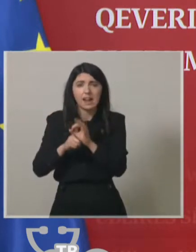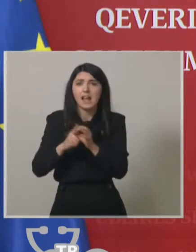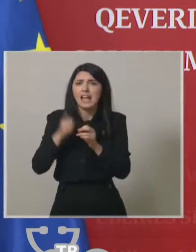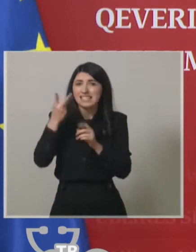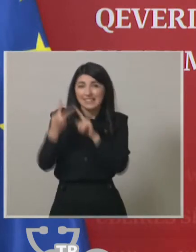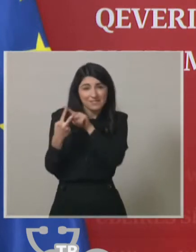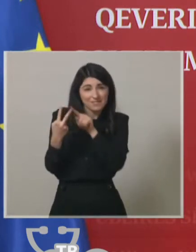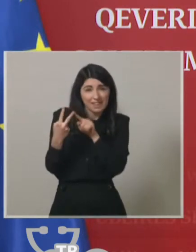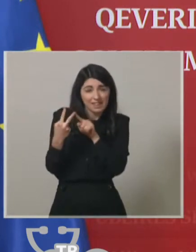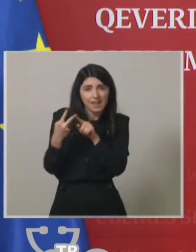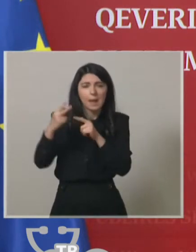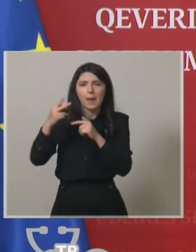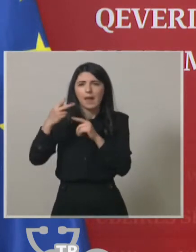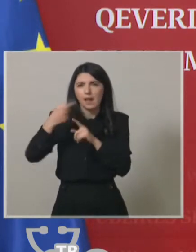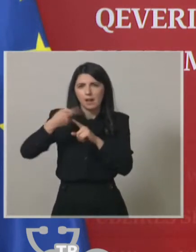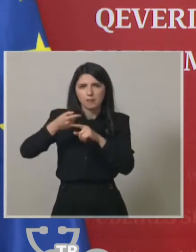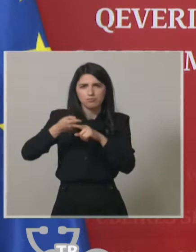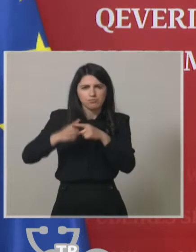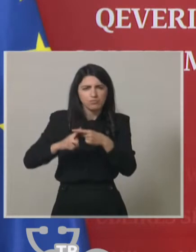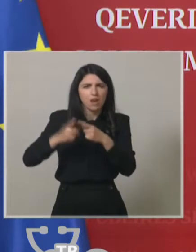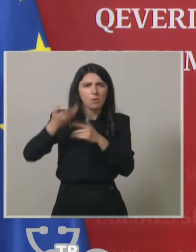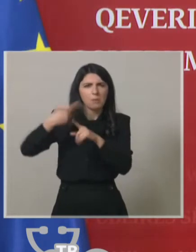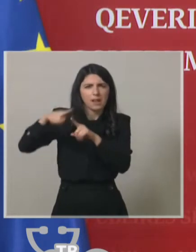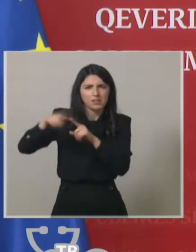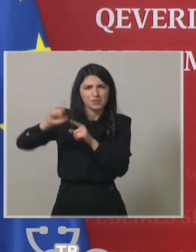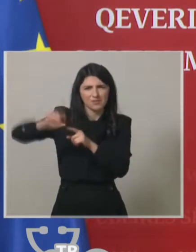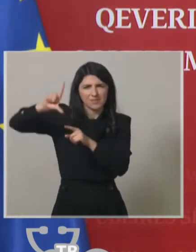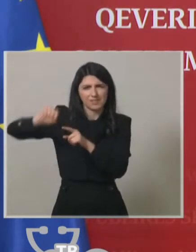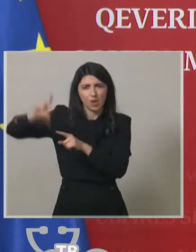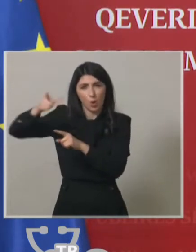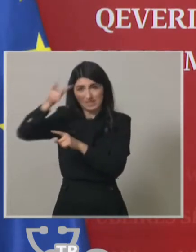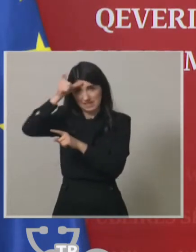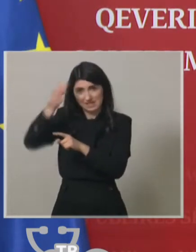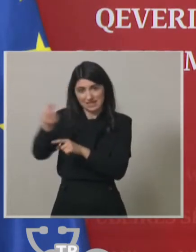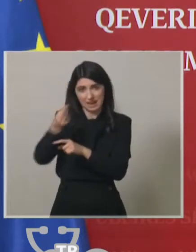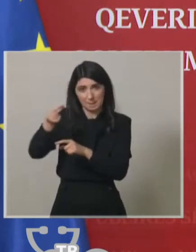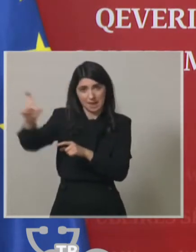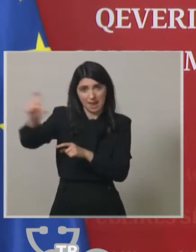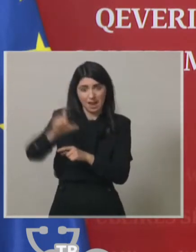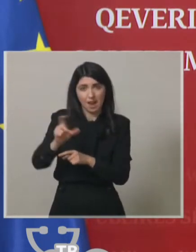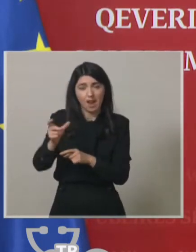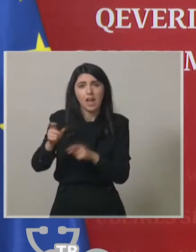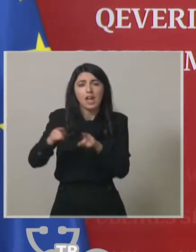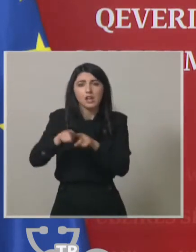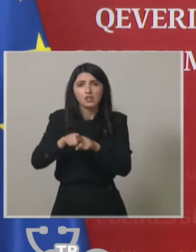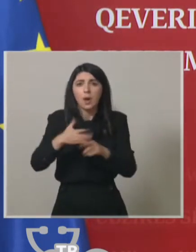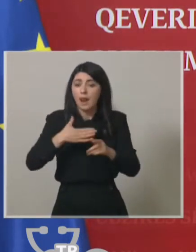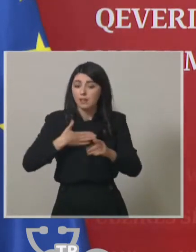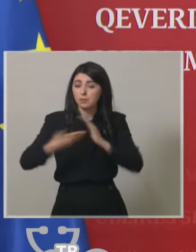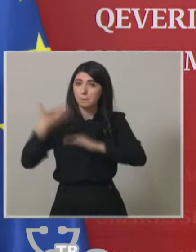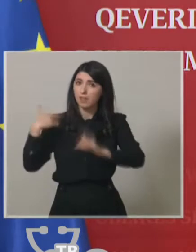двете, практично за двата инструменти, она количина од Србија и нашиот драфт на